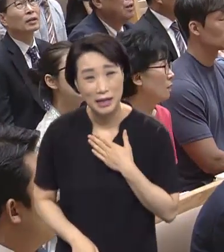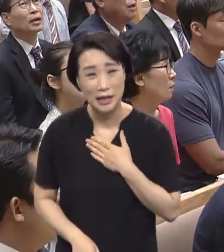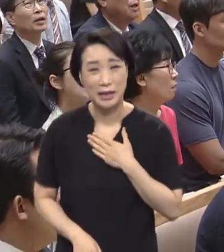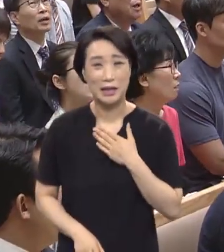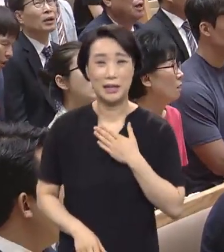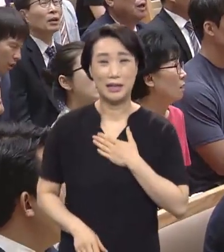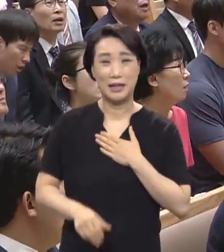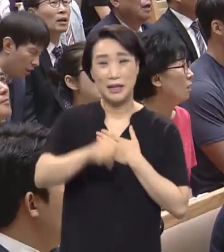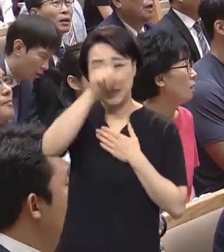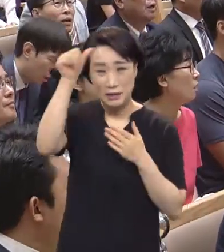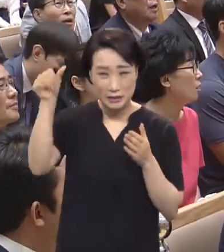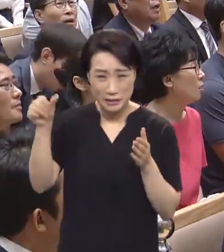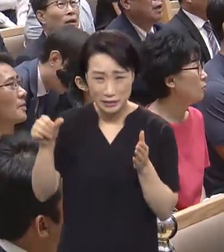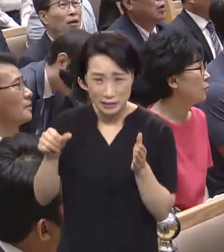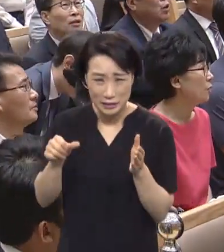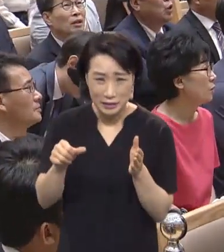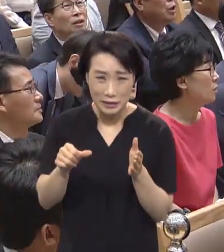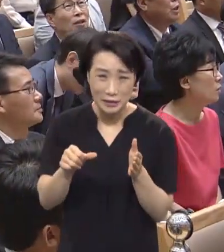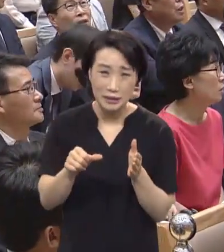내